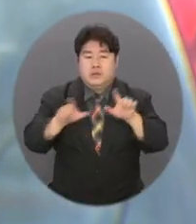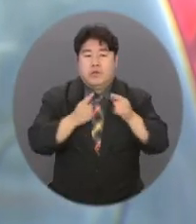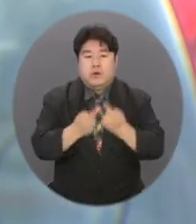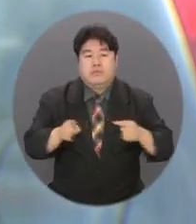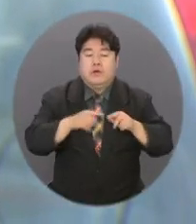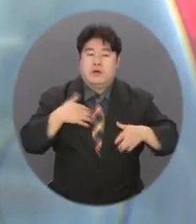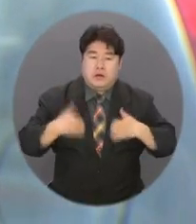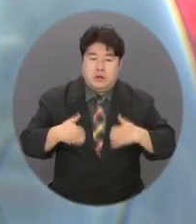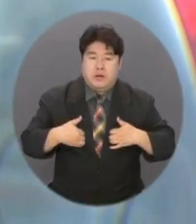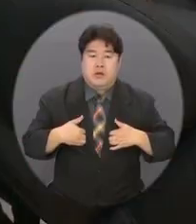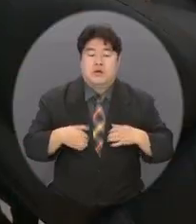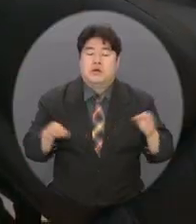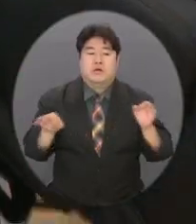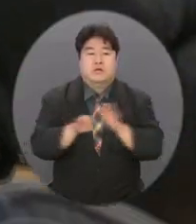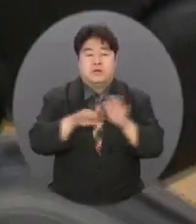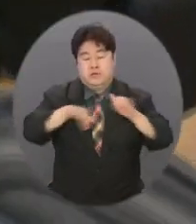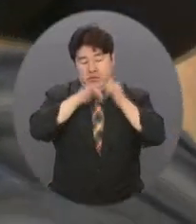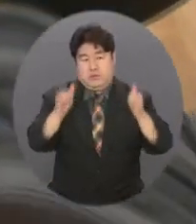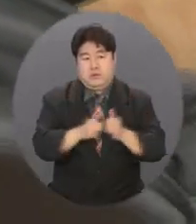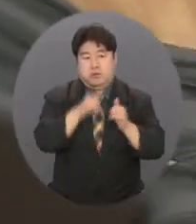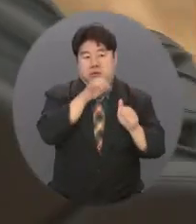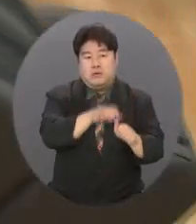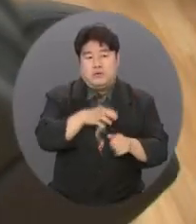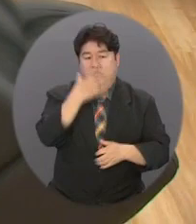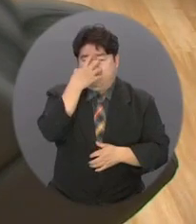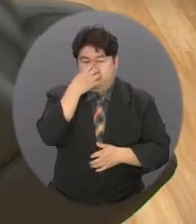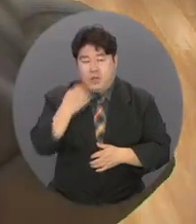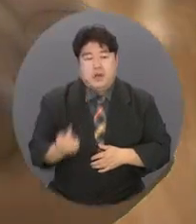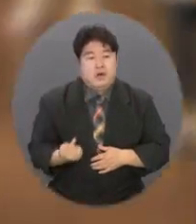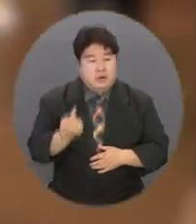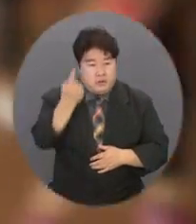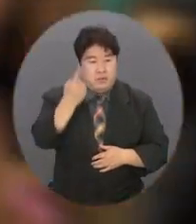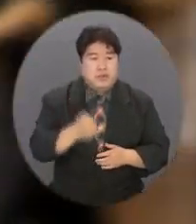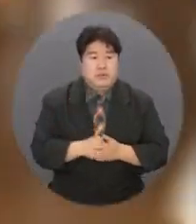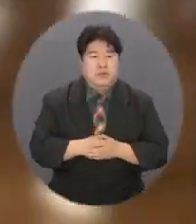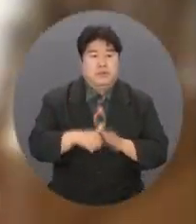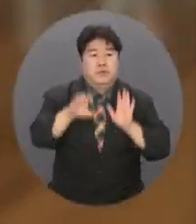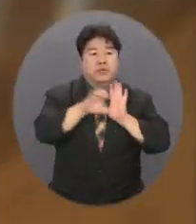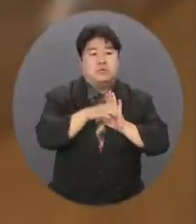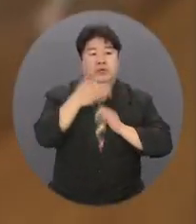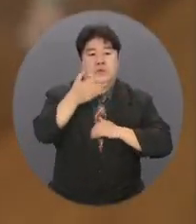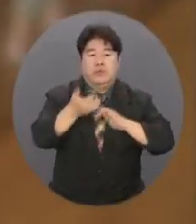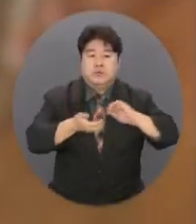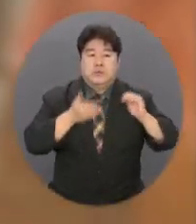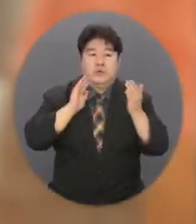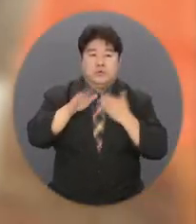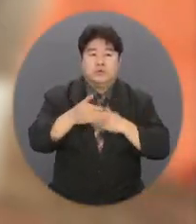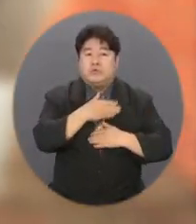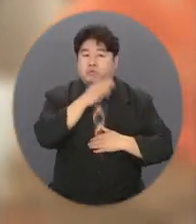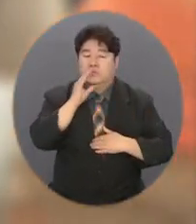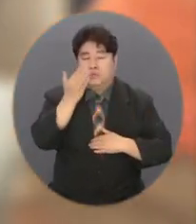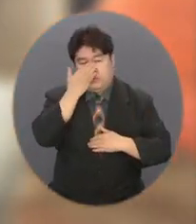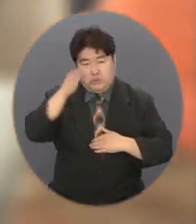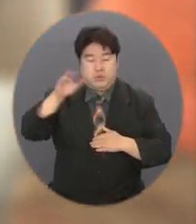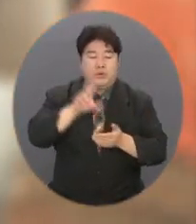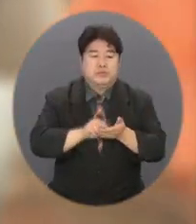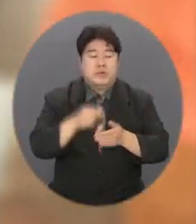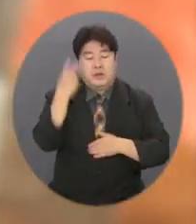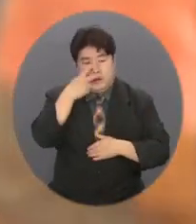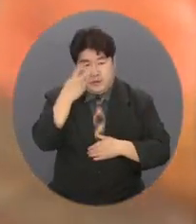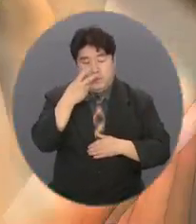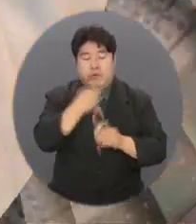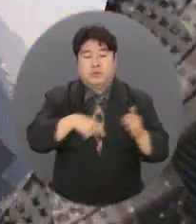사라져 사회적 고립감 과 우울감이 높아져 갔습니다 코로나 1구 전후의 놓인 서에 문제를 살펴보기